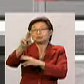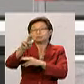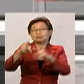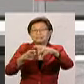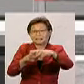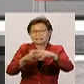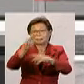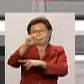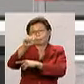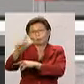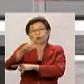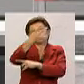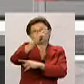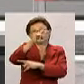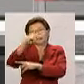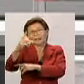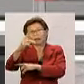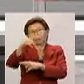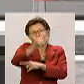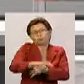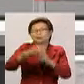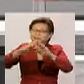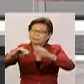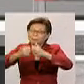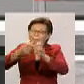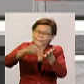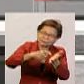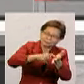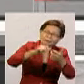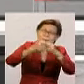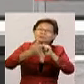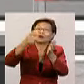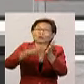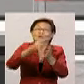tersebut, 17,000 orang berjaya menyelesaikan masalah hutang.